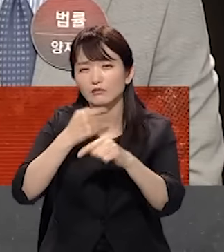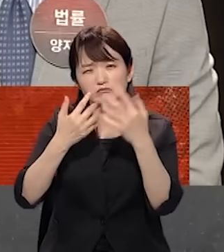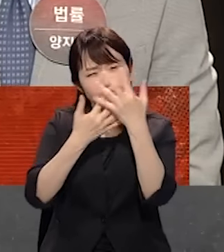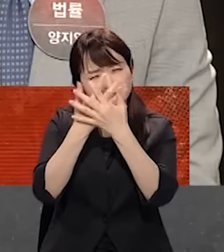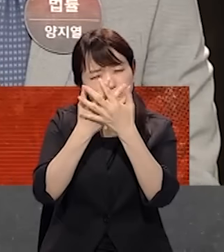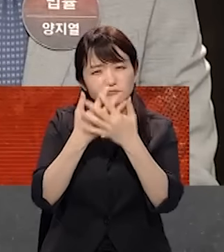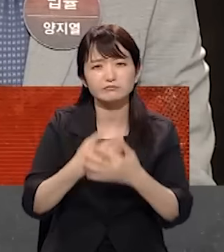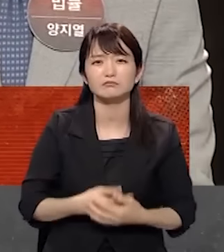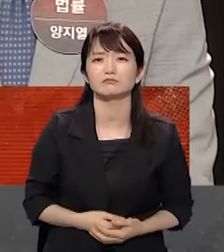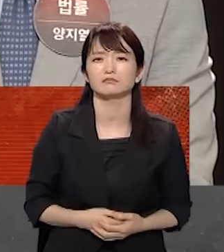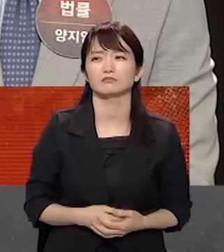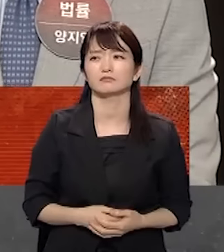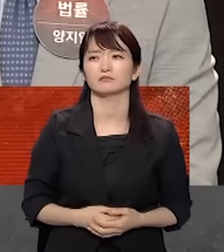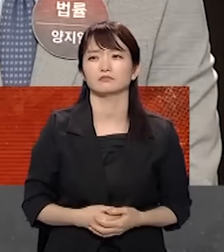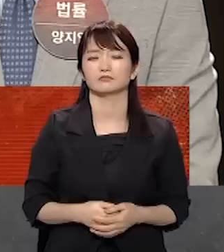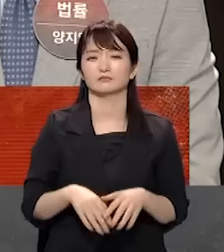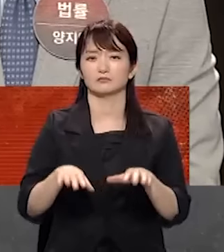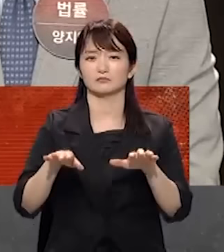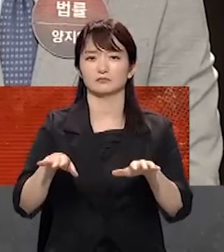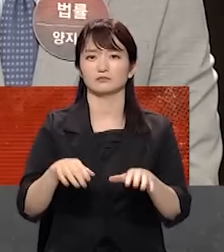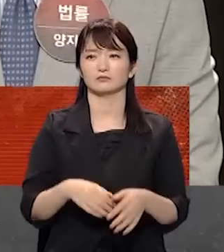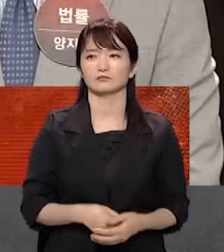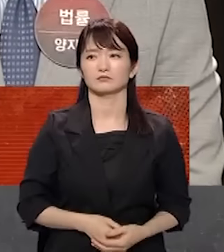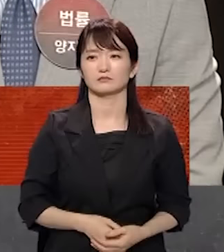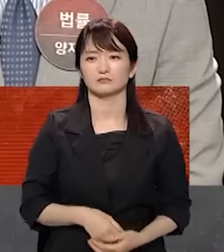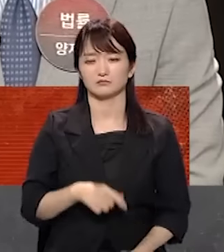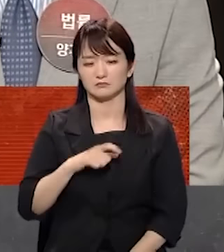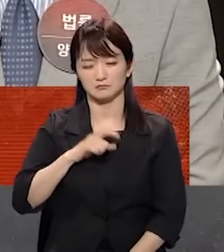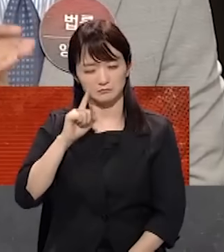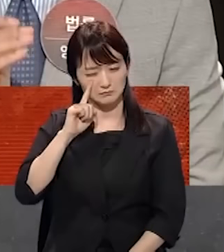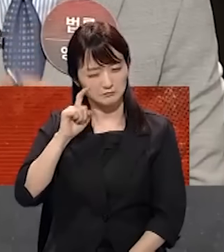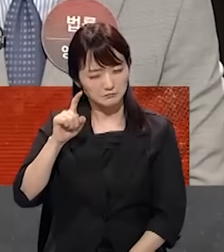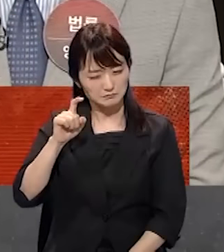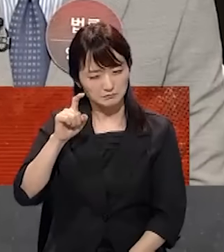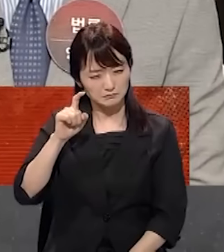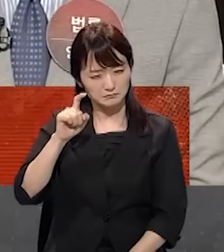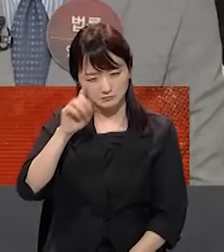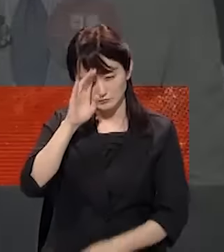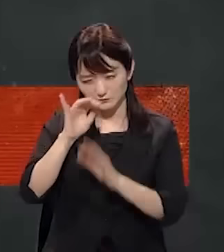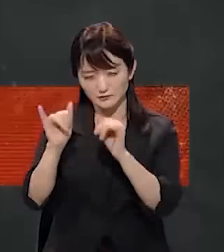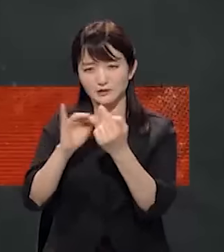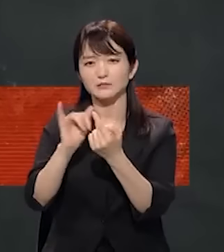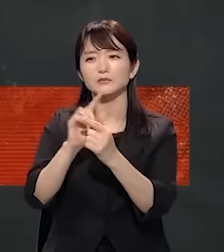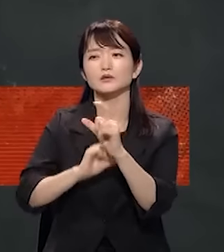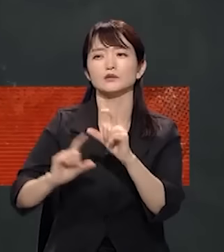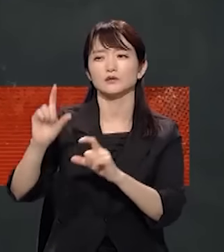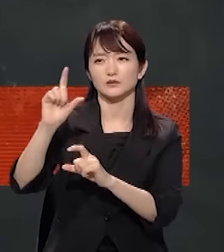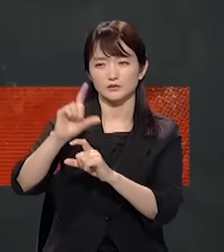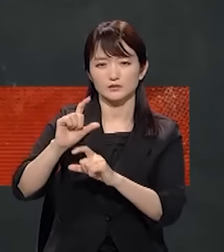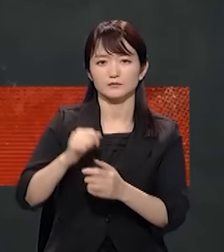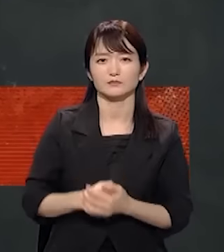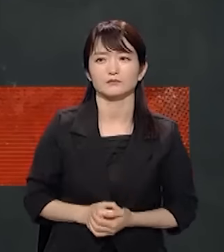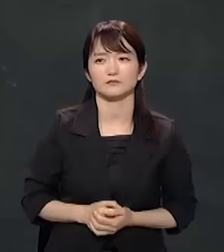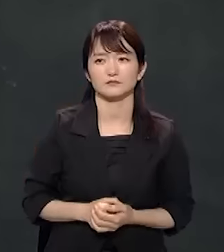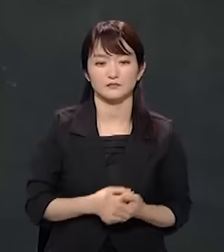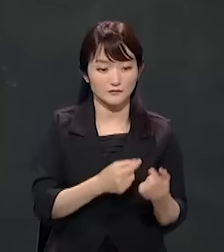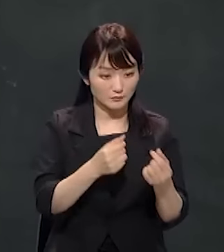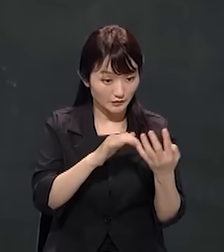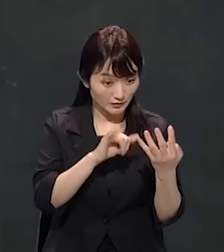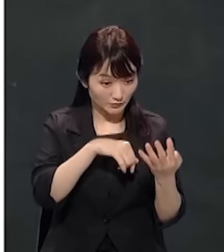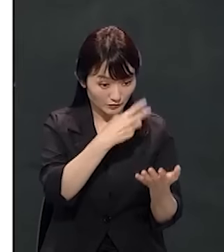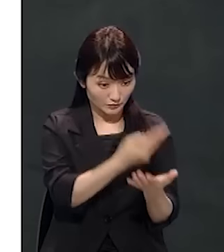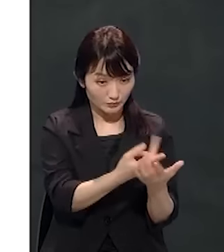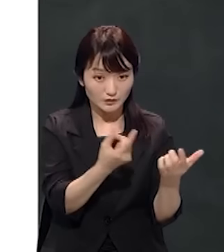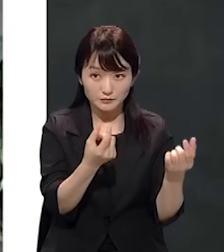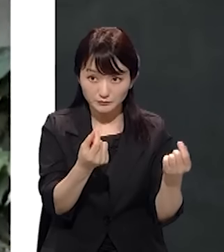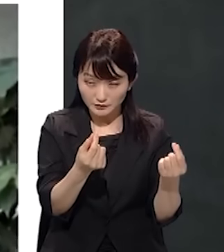않은데 오늘 아까 잠깐 얘기한 것처럼 의심스러운 환자가 한 명이 더 추가됐습니다 비슷하게 먼저 쓰러졌던 분들과 마찬가지로 호흡